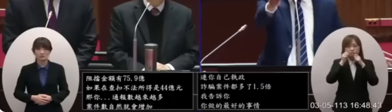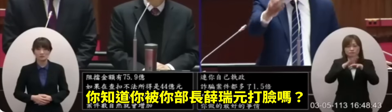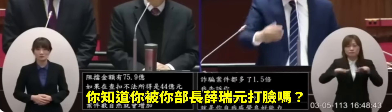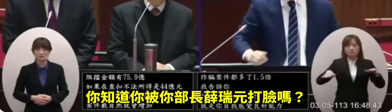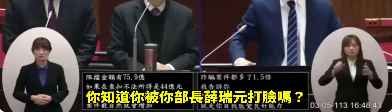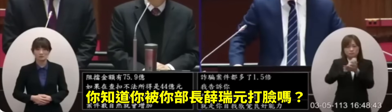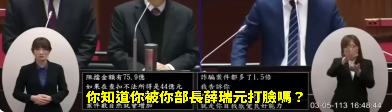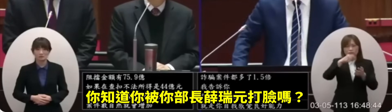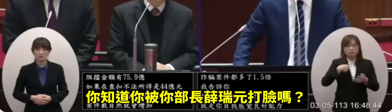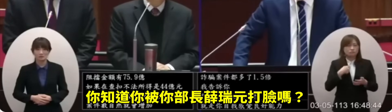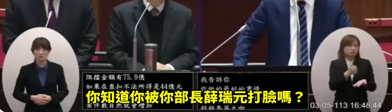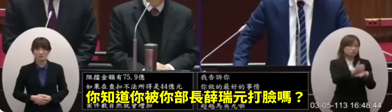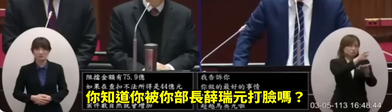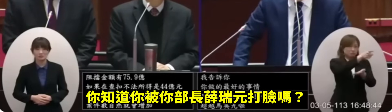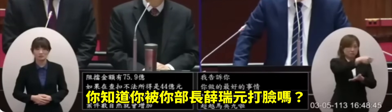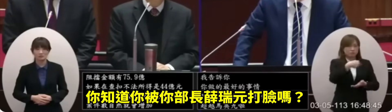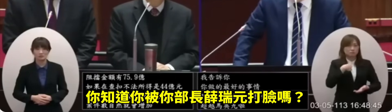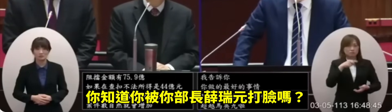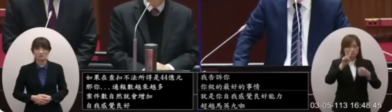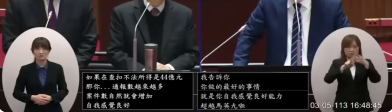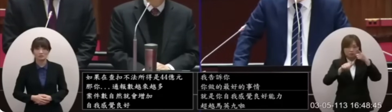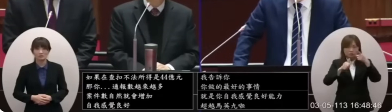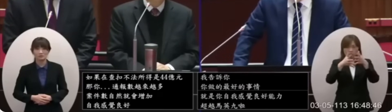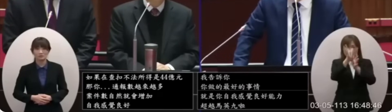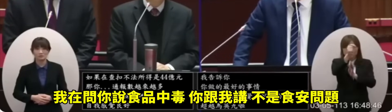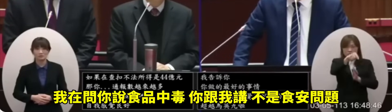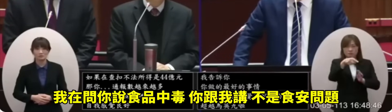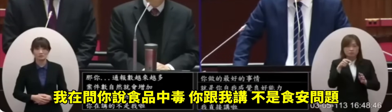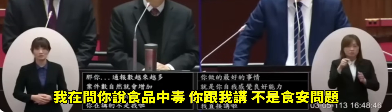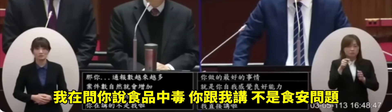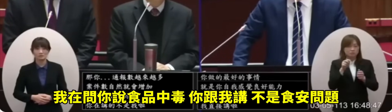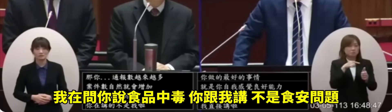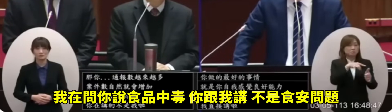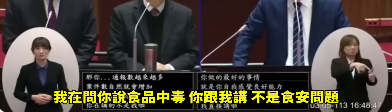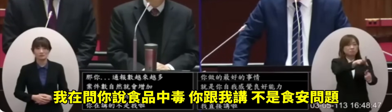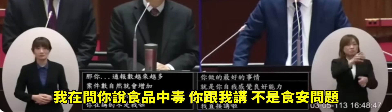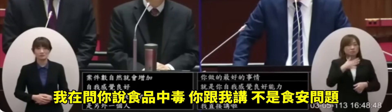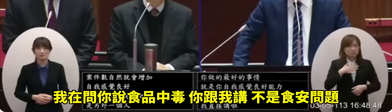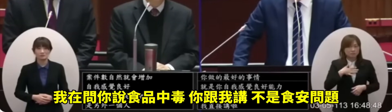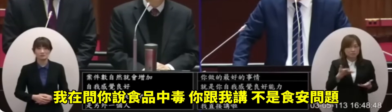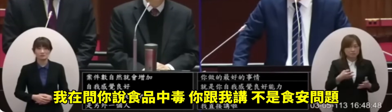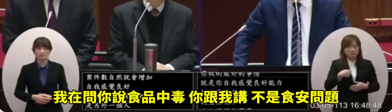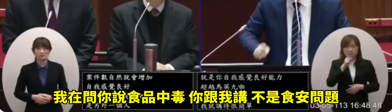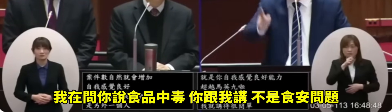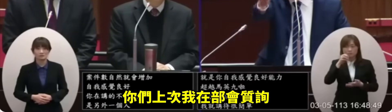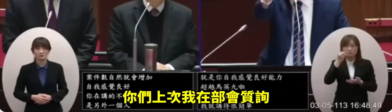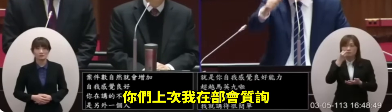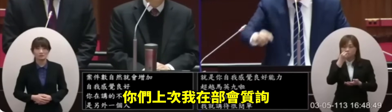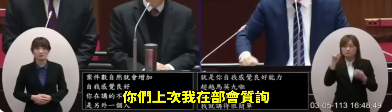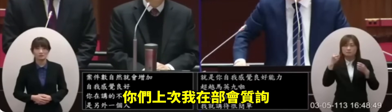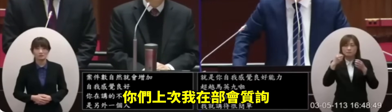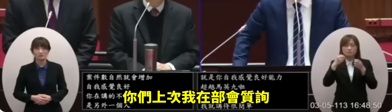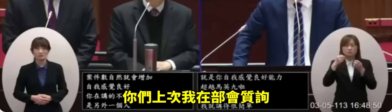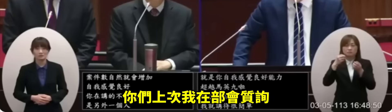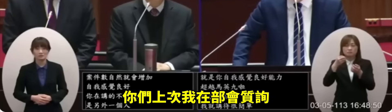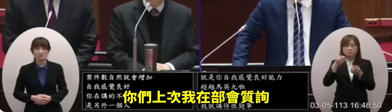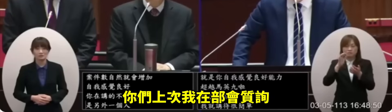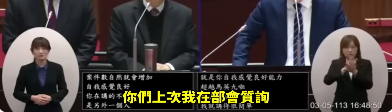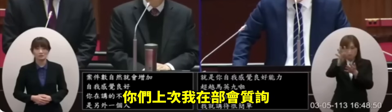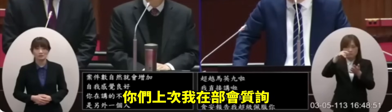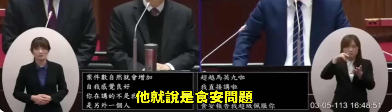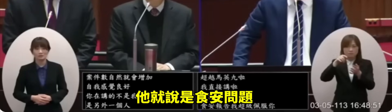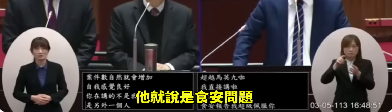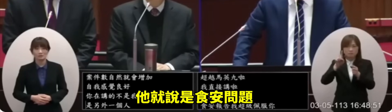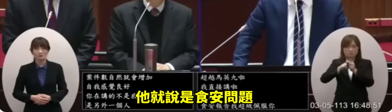你啊！你知道你被你的部长薛瑞元打脸吗？我在问你说食品中毒，你跟我讲不是食安问题。你们上次我在部会质